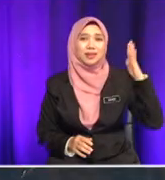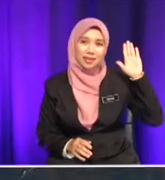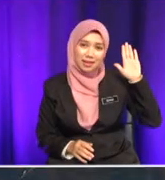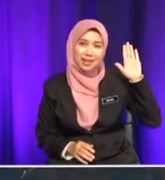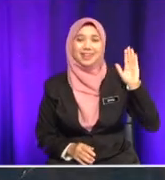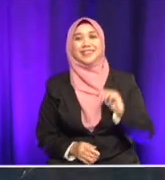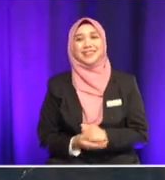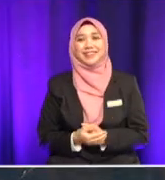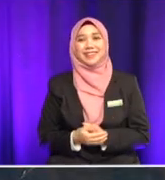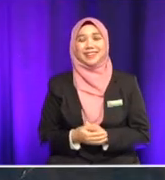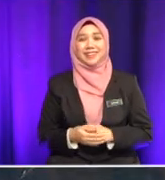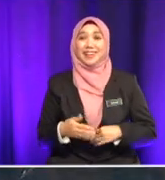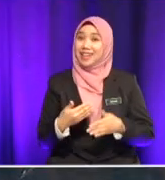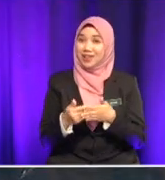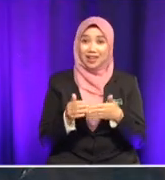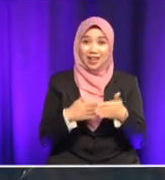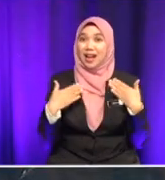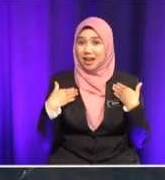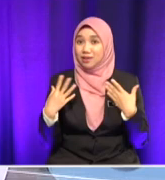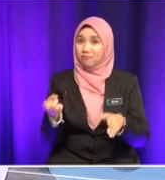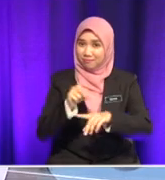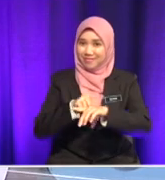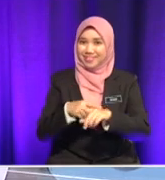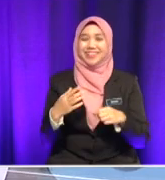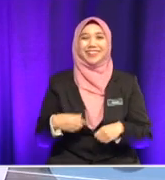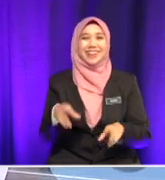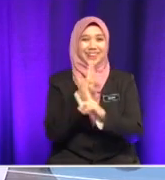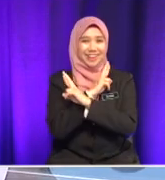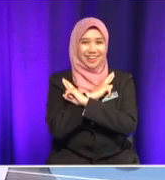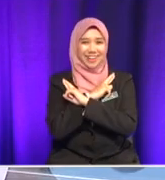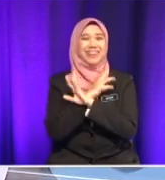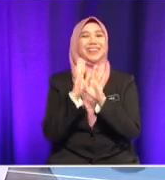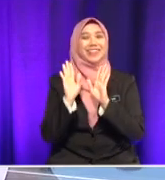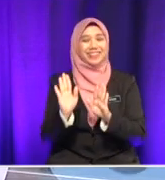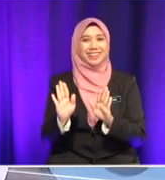mengapa ada masih lagi percobaan lepas ini dulu ya